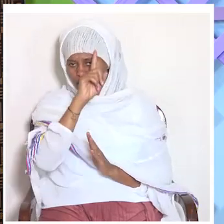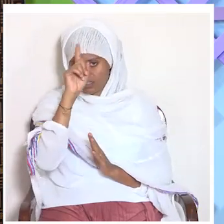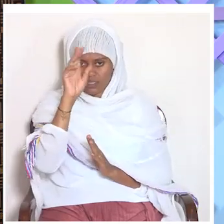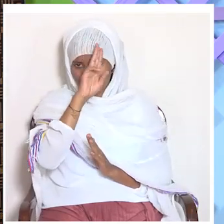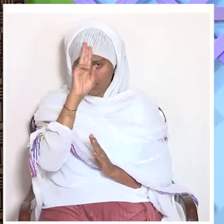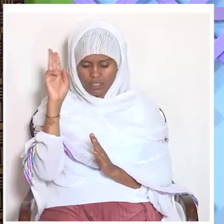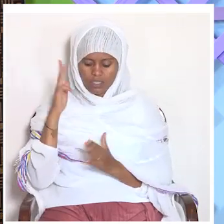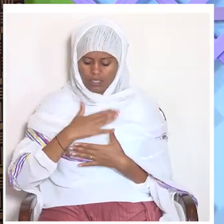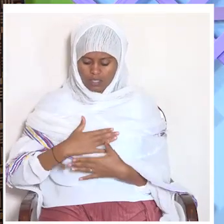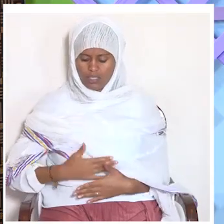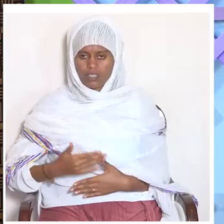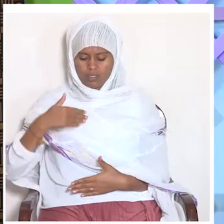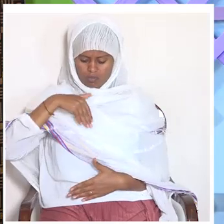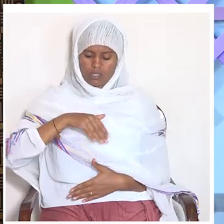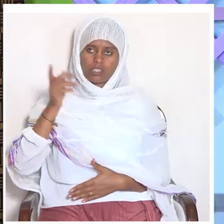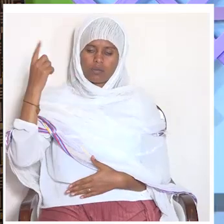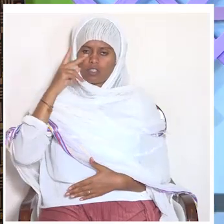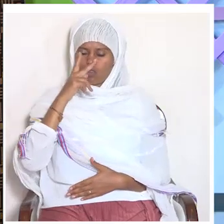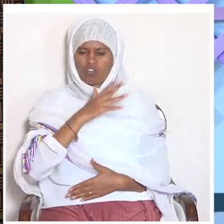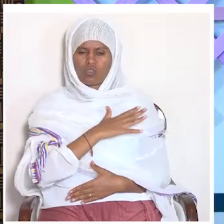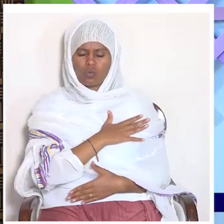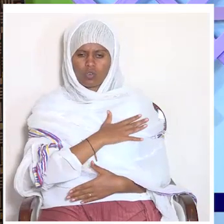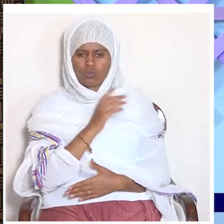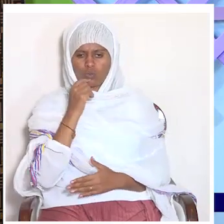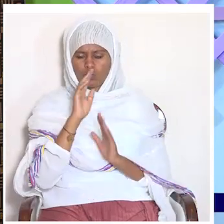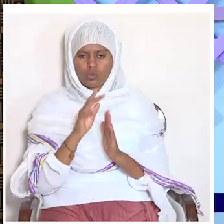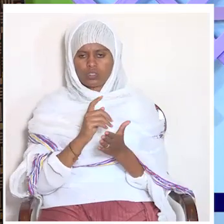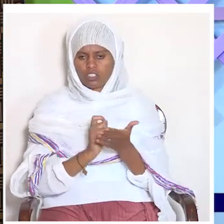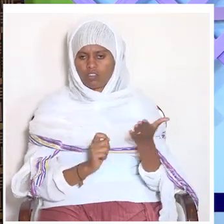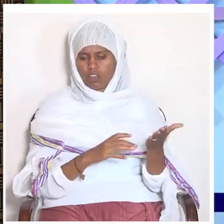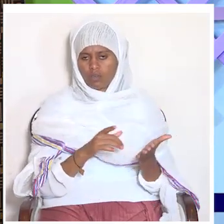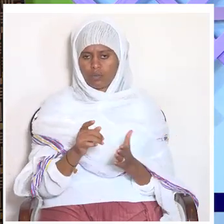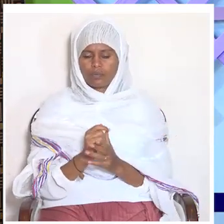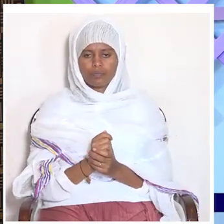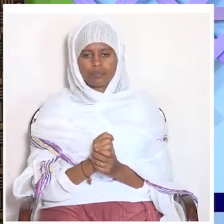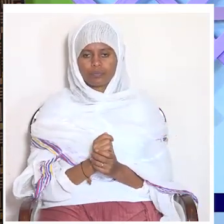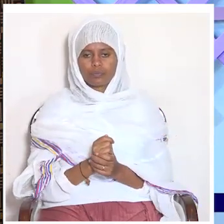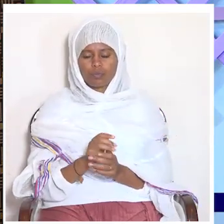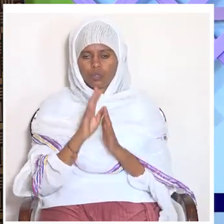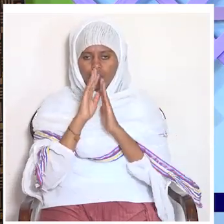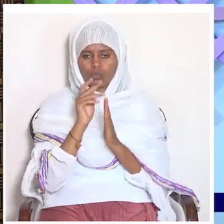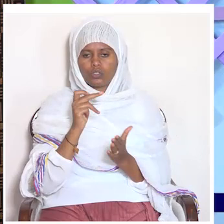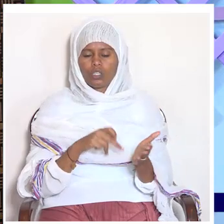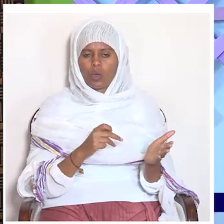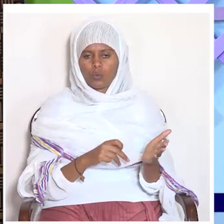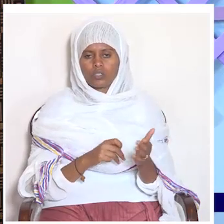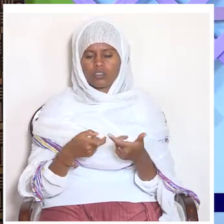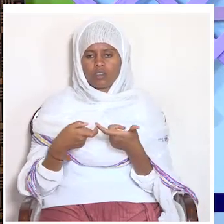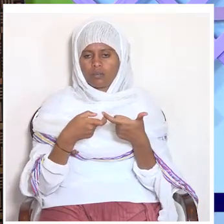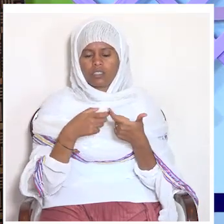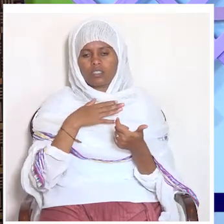ናይ ቅድስት ድንግል ህዋሳት እግዚኣብሄር ከም ዘፍቅር ኣብቲ ቅዱስ ቃል ተመዝጊብልና ኣሎ። ቅዱስ